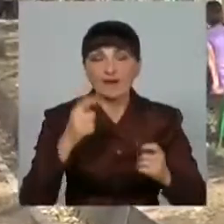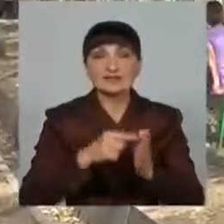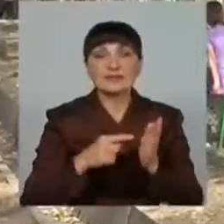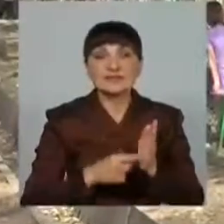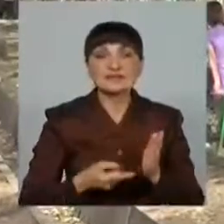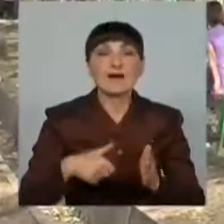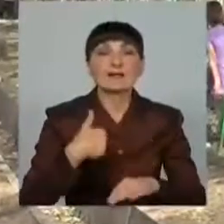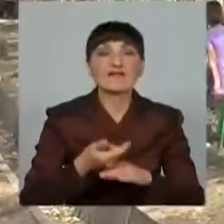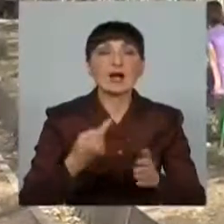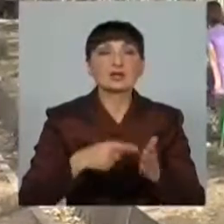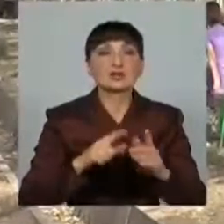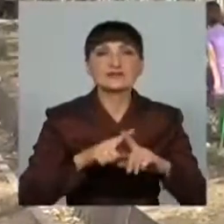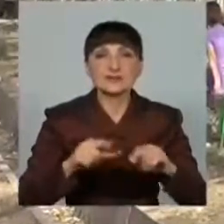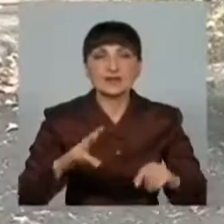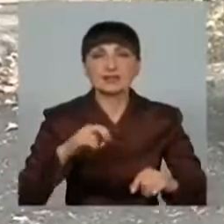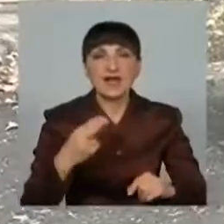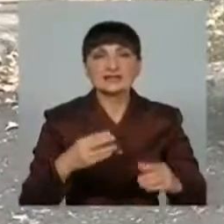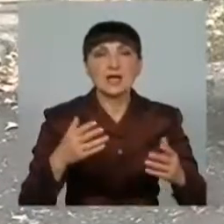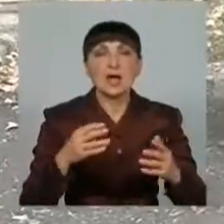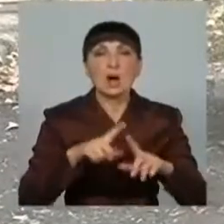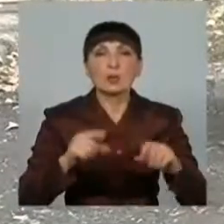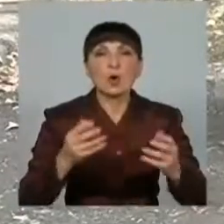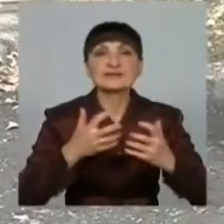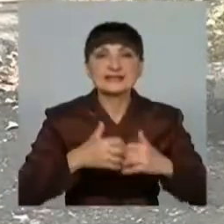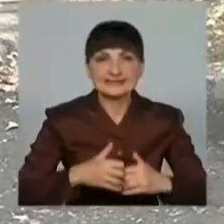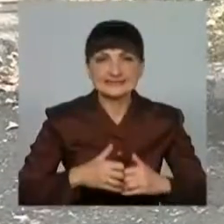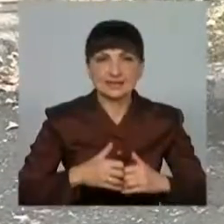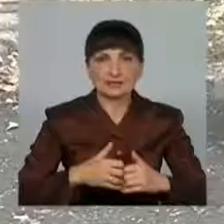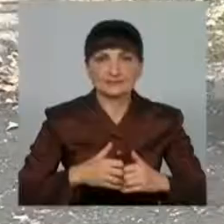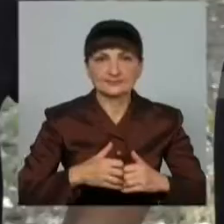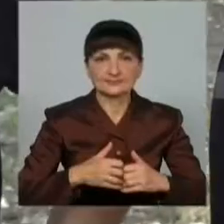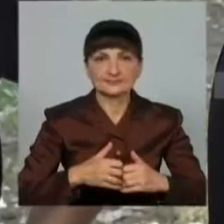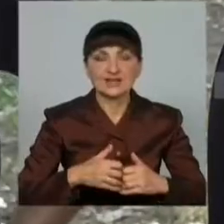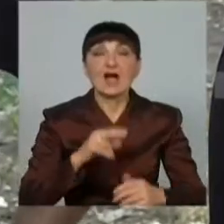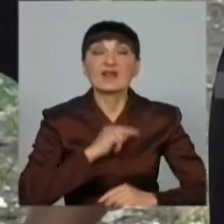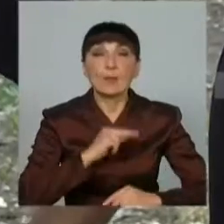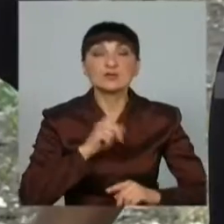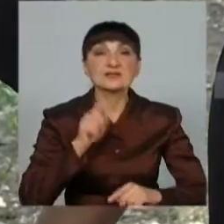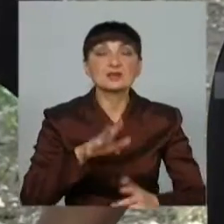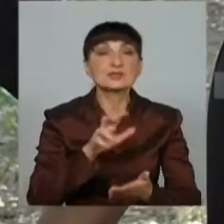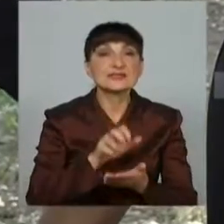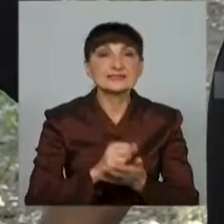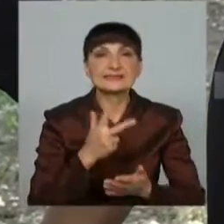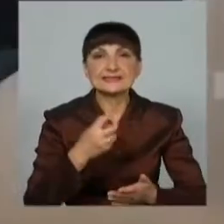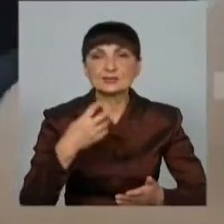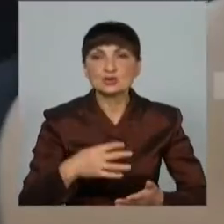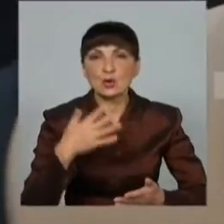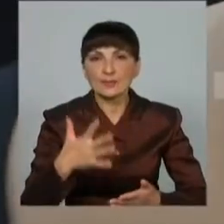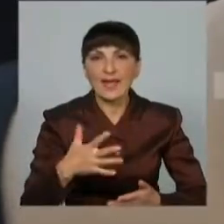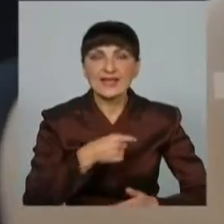глава городского департамента Национального бюро статистики Айдар Абильдабеков. В работе также задействуют